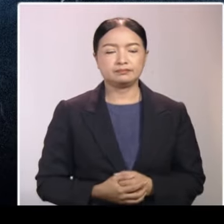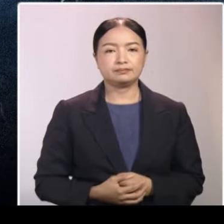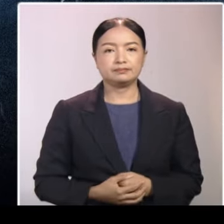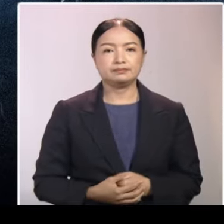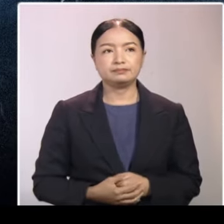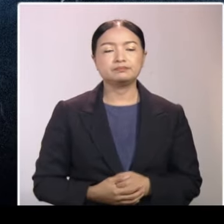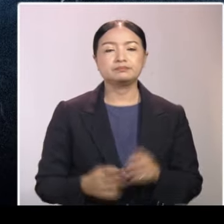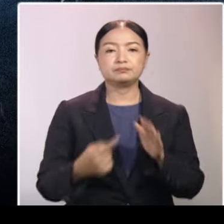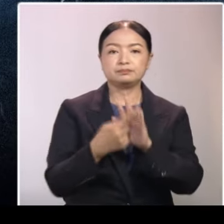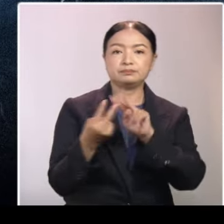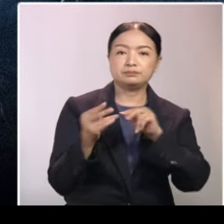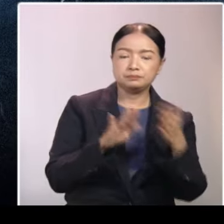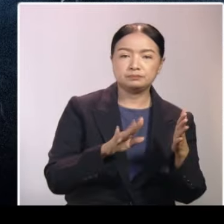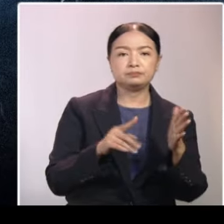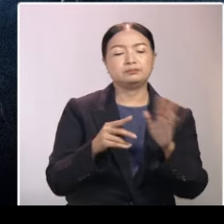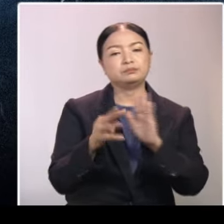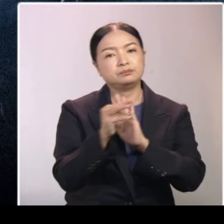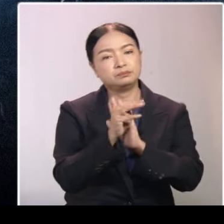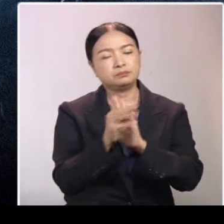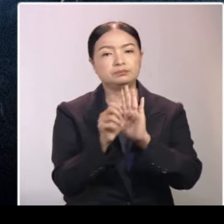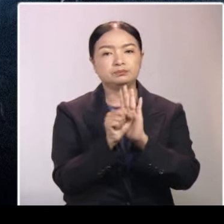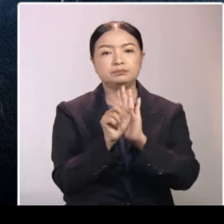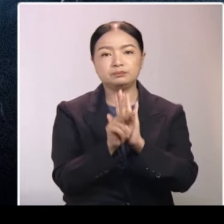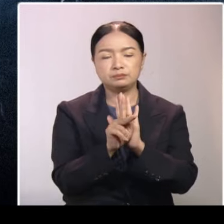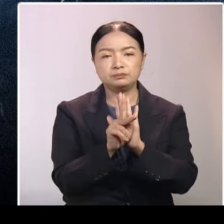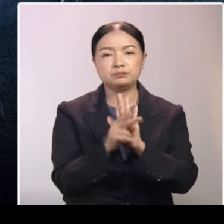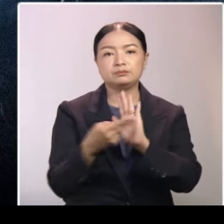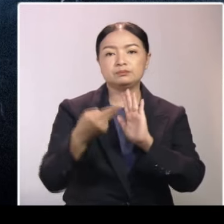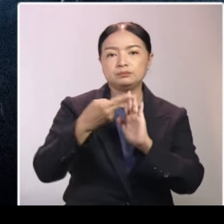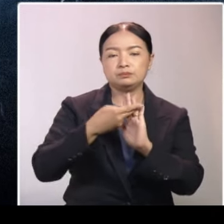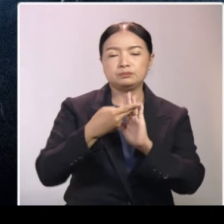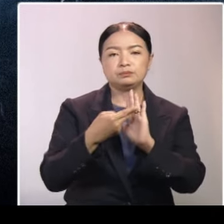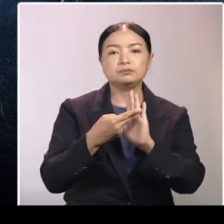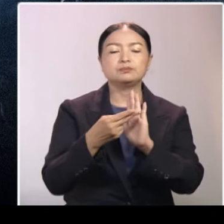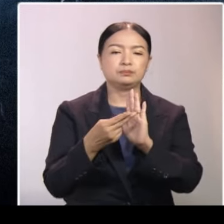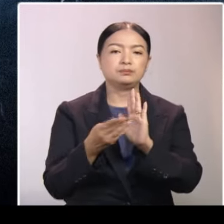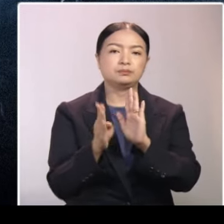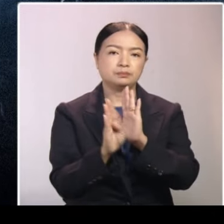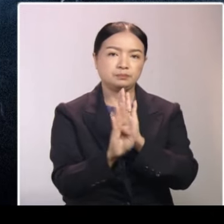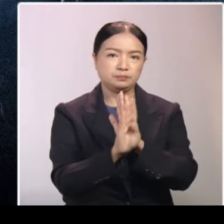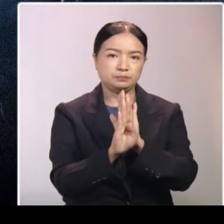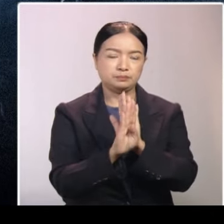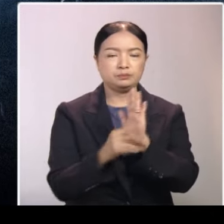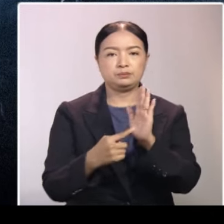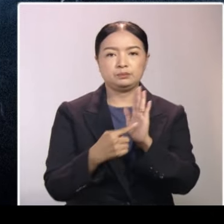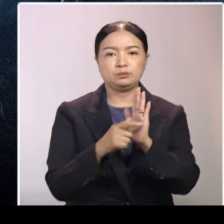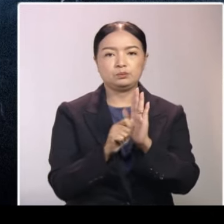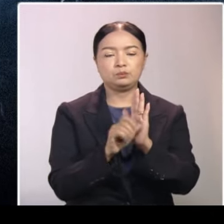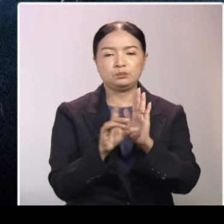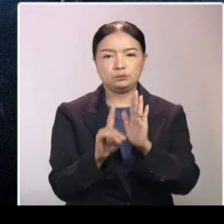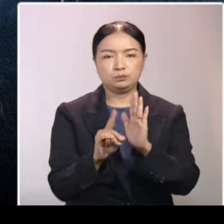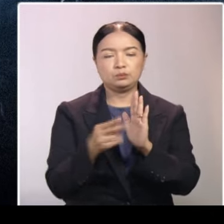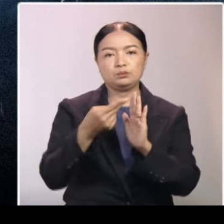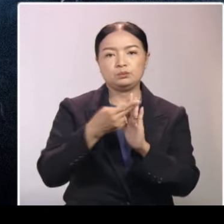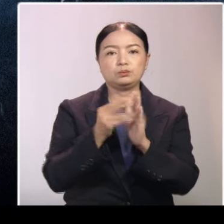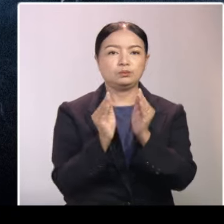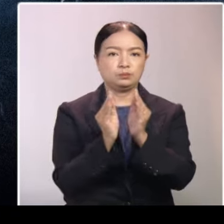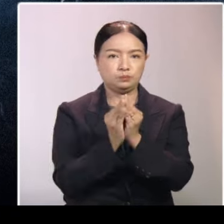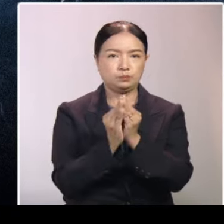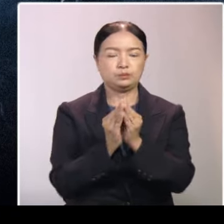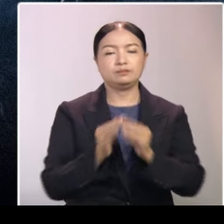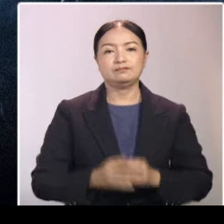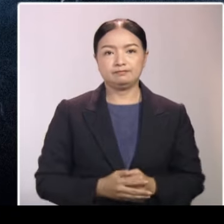ได้แก่นครพนมมุกดาหารสกลนครหนองคายบึงกาเลยอุดรธานีและหนองบัวลำพู